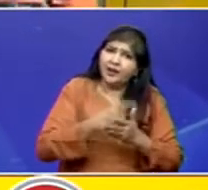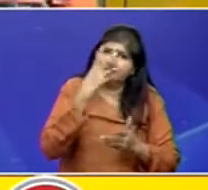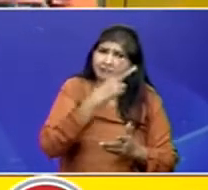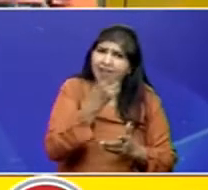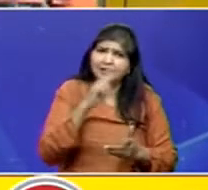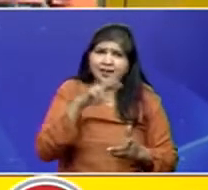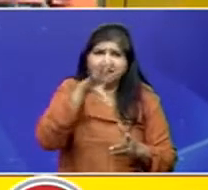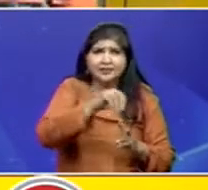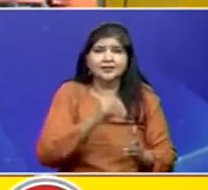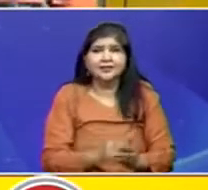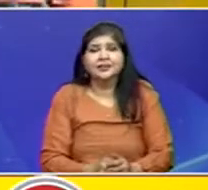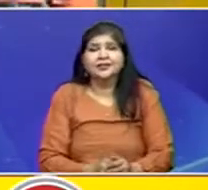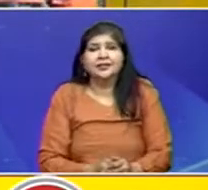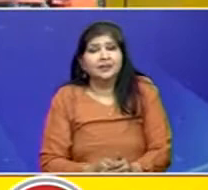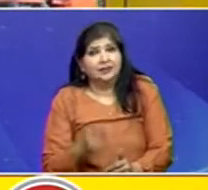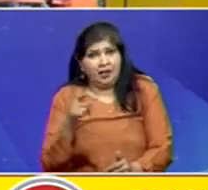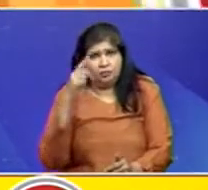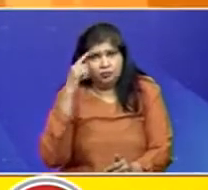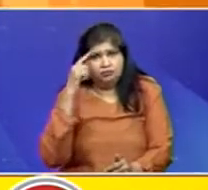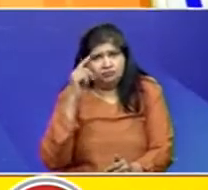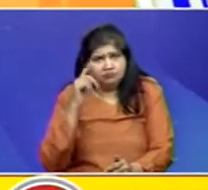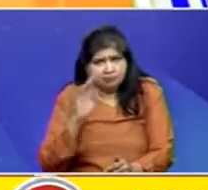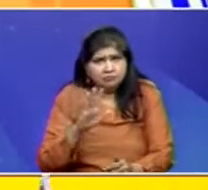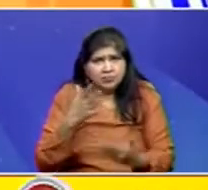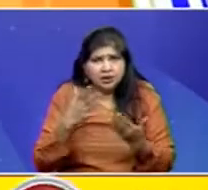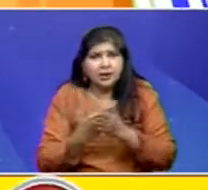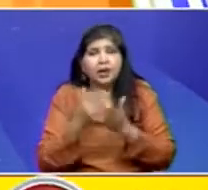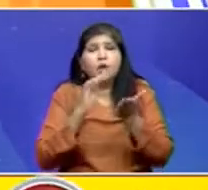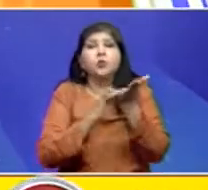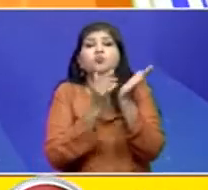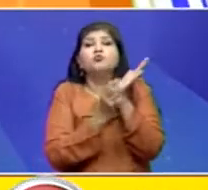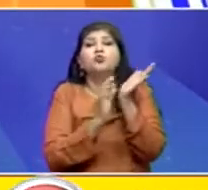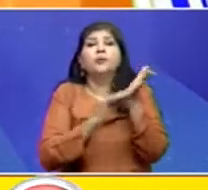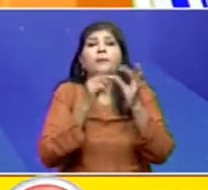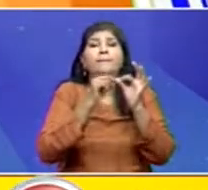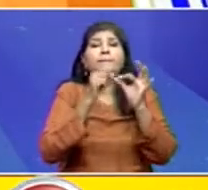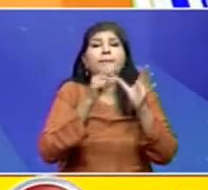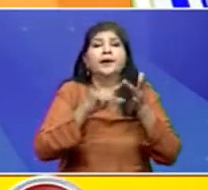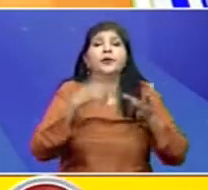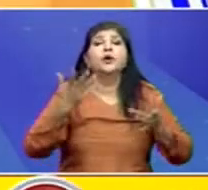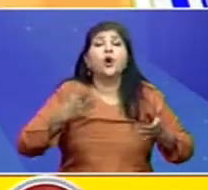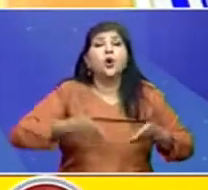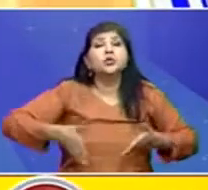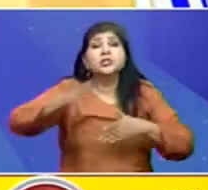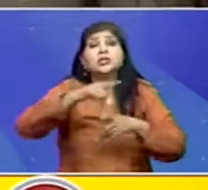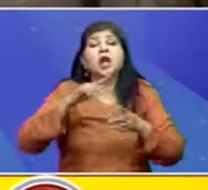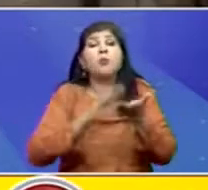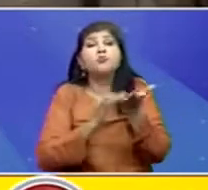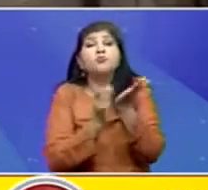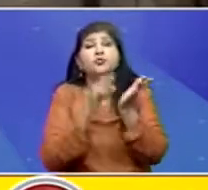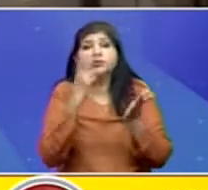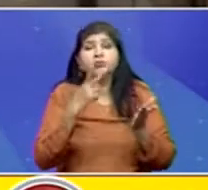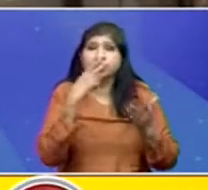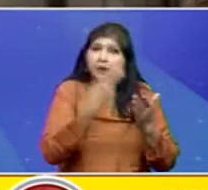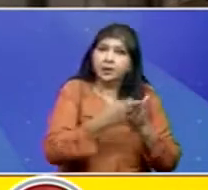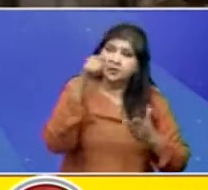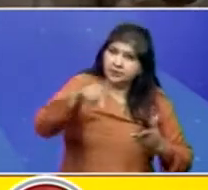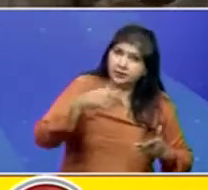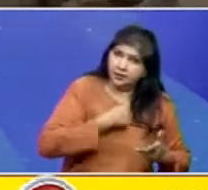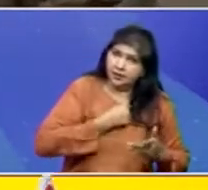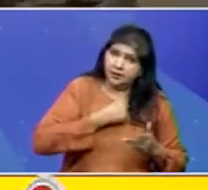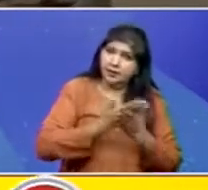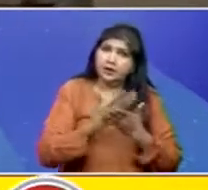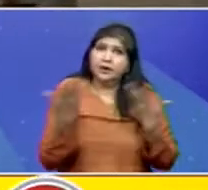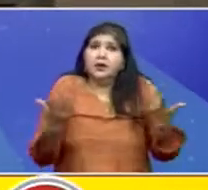सकते हैं कि आप जानते हैं कि मुंबई में वो कौन सा मुजियम है जहां हमें